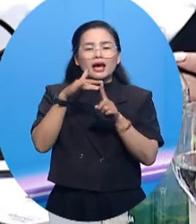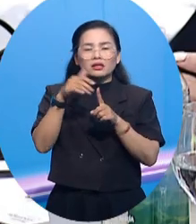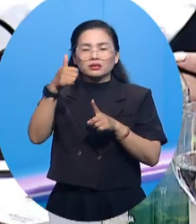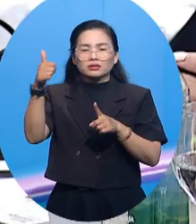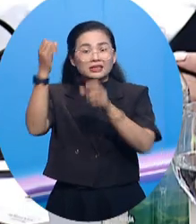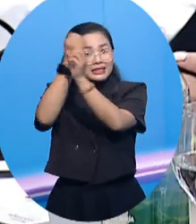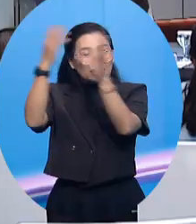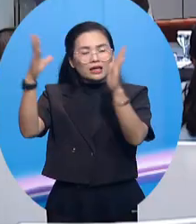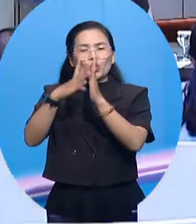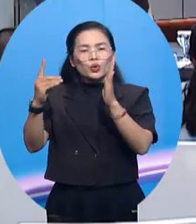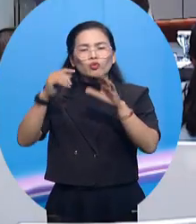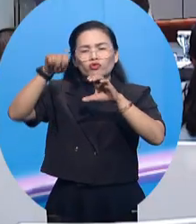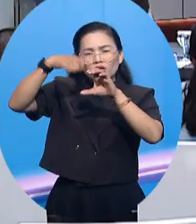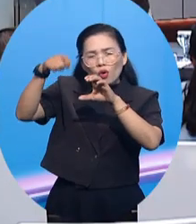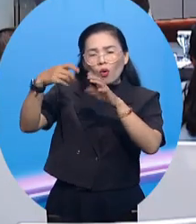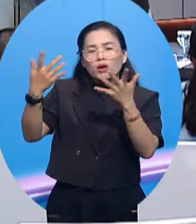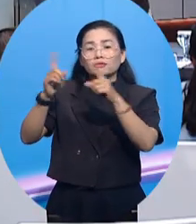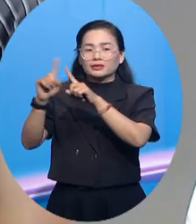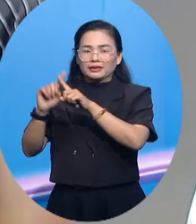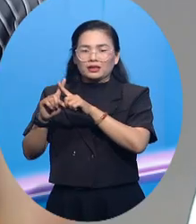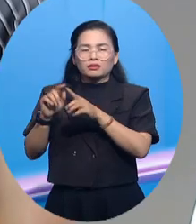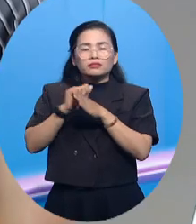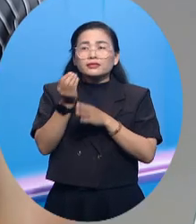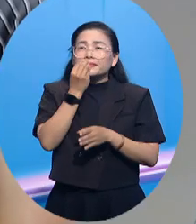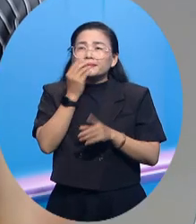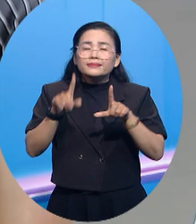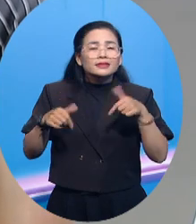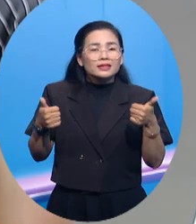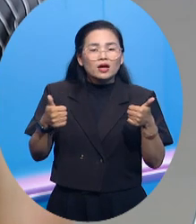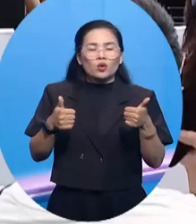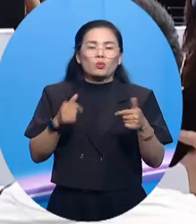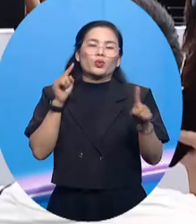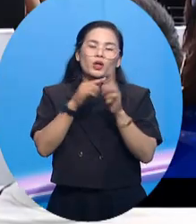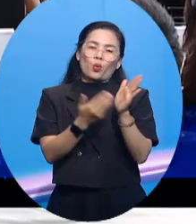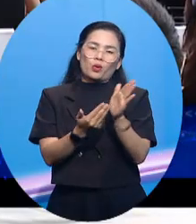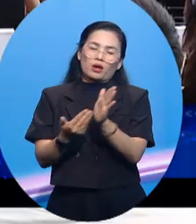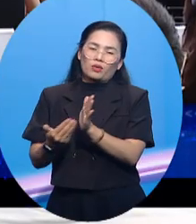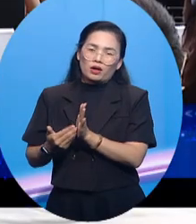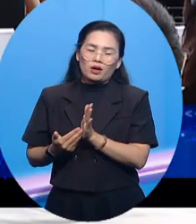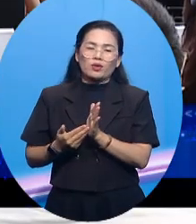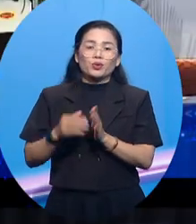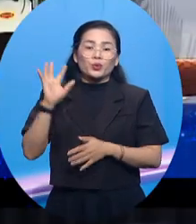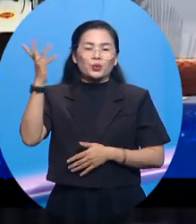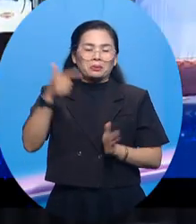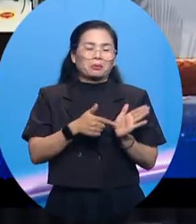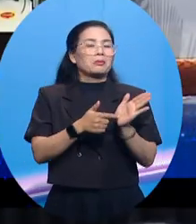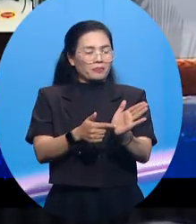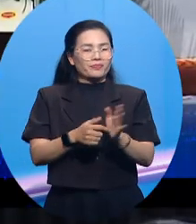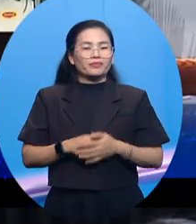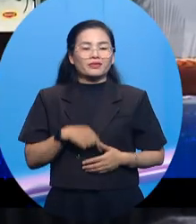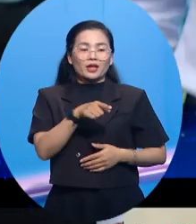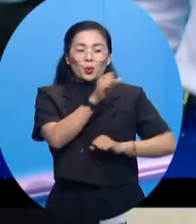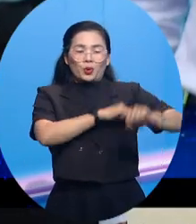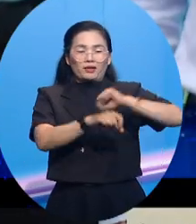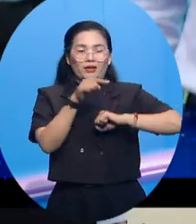sáng tạo nội dung với chuỗi nội dung trải nghiệm thực tế để truyền cảm hứng và quảng bá văn hóa ẩm thực Du lịch địa phương hoạt động này đưa